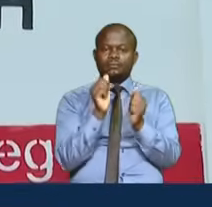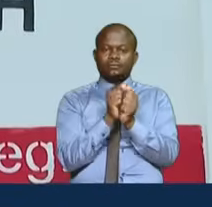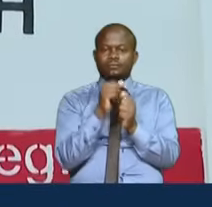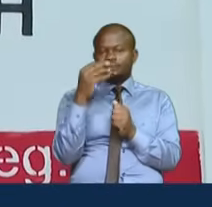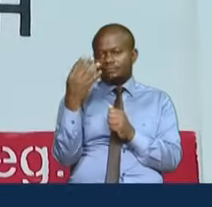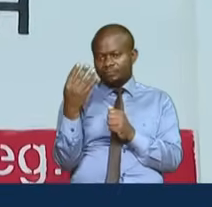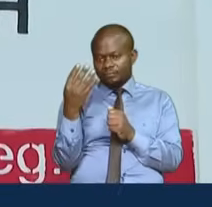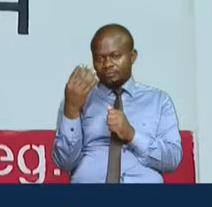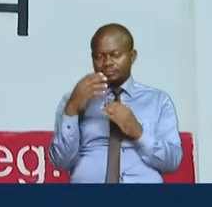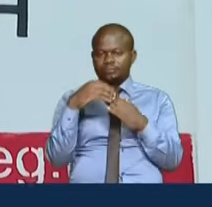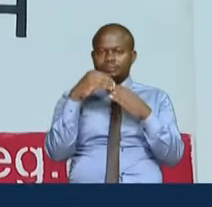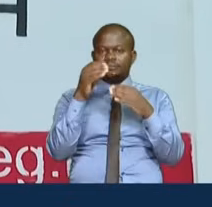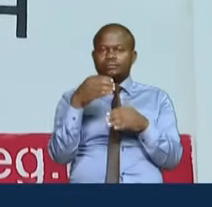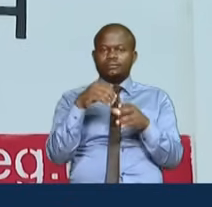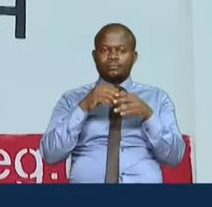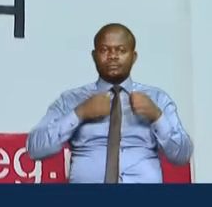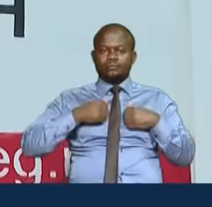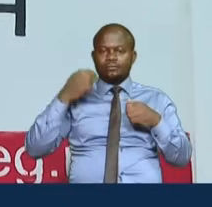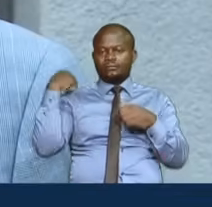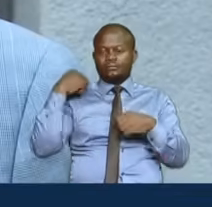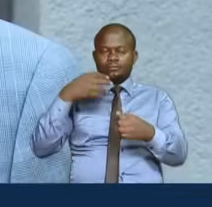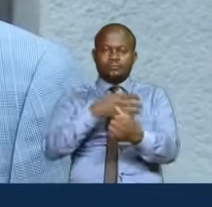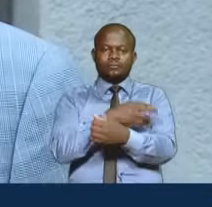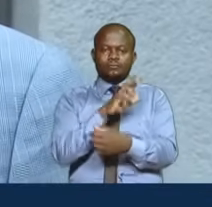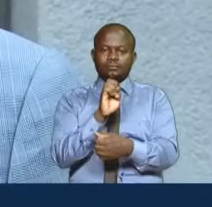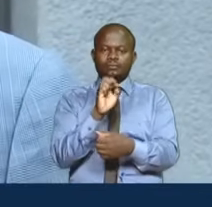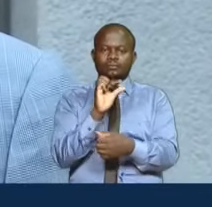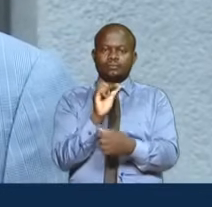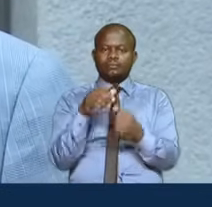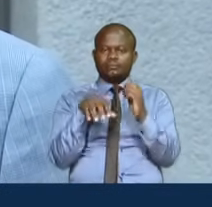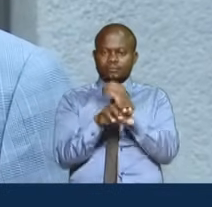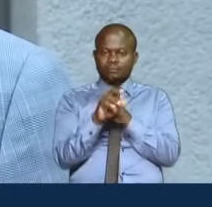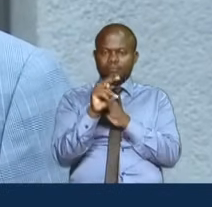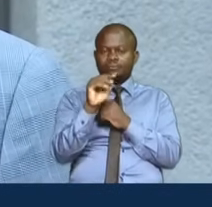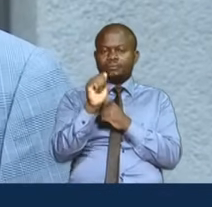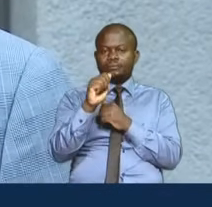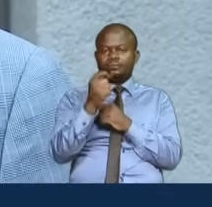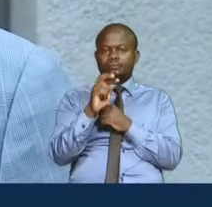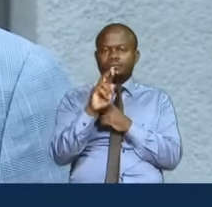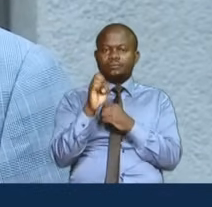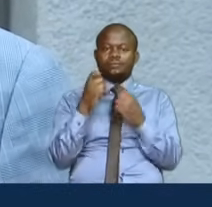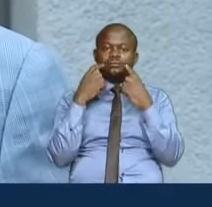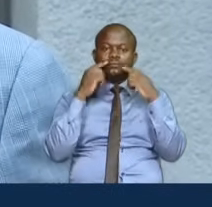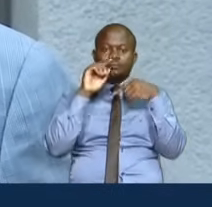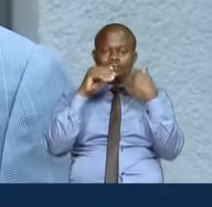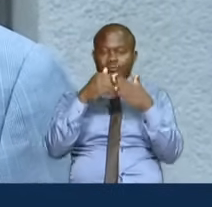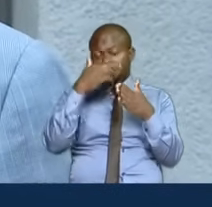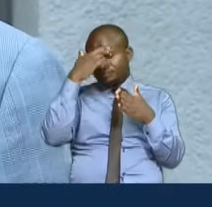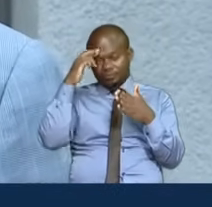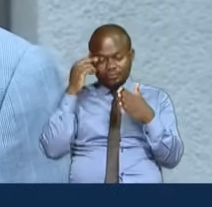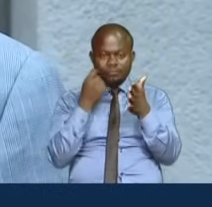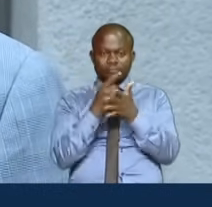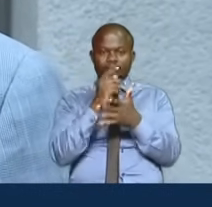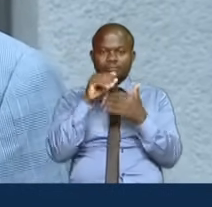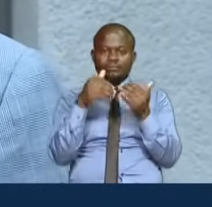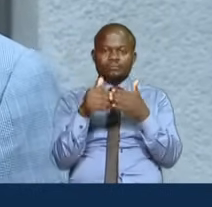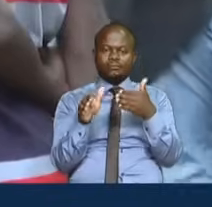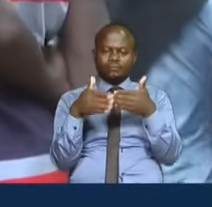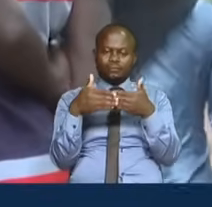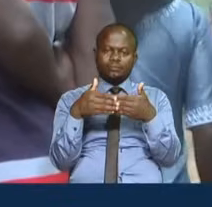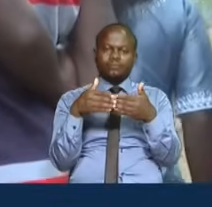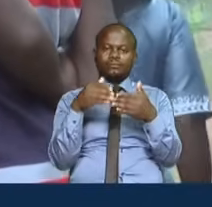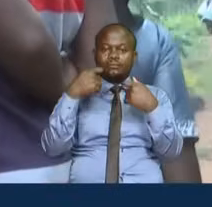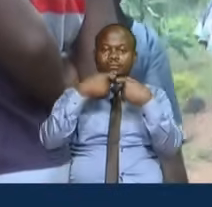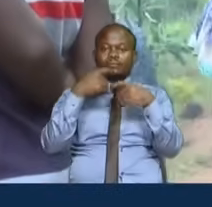2013-2014. Umuyobozi wa sosiyete y'u Rwanda ishinzwe ingufu rege ishami rya Nyagatare niyo nkuru Benoit agaragaza impamvu yatumye abaturage bakupirwa umuriro,